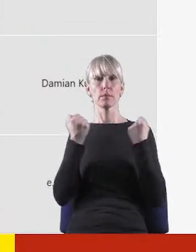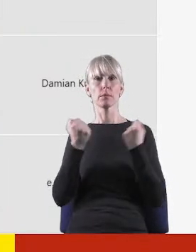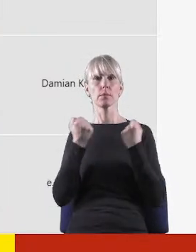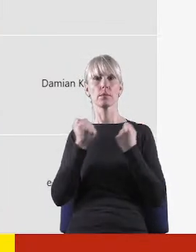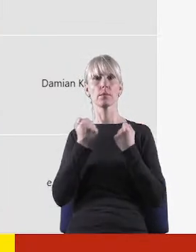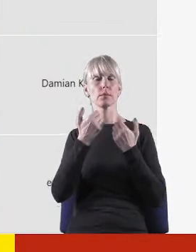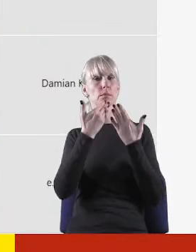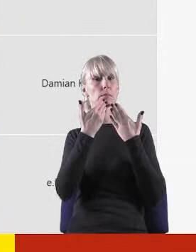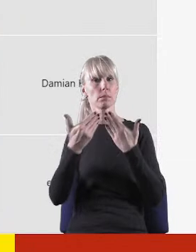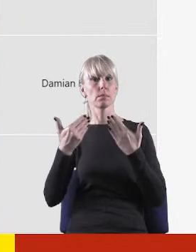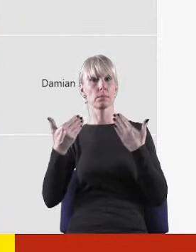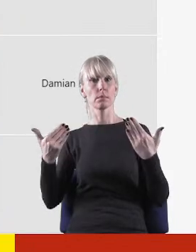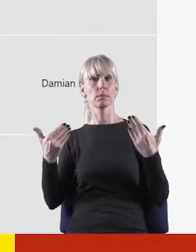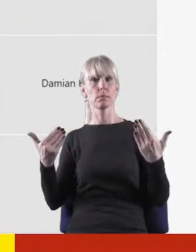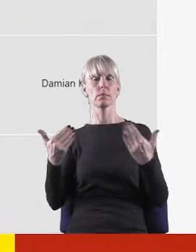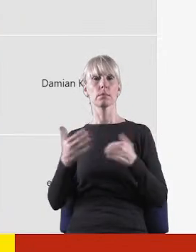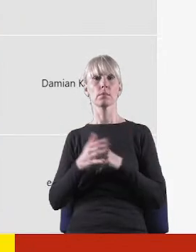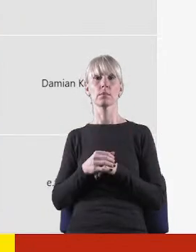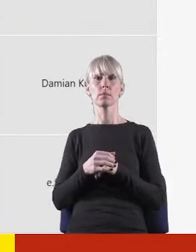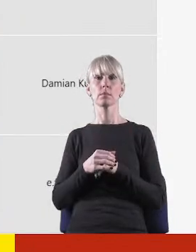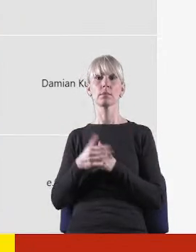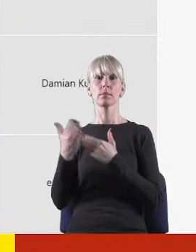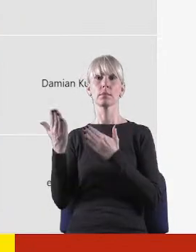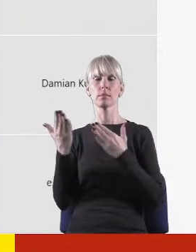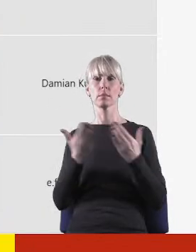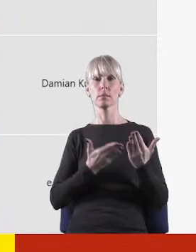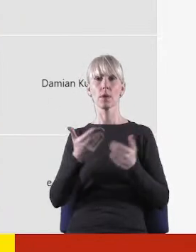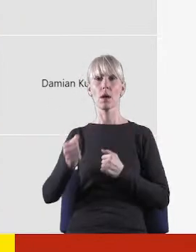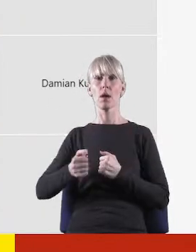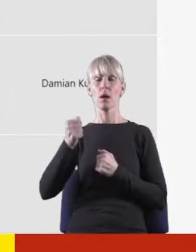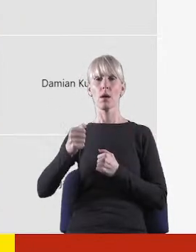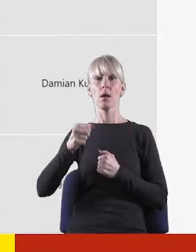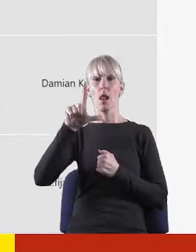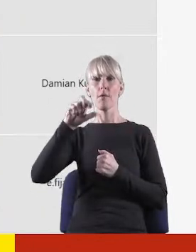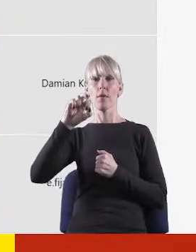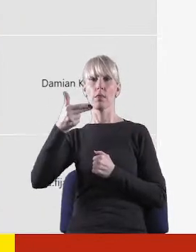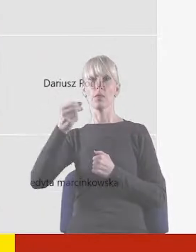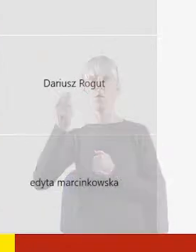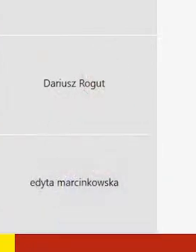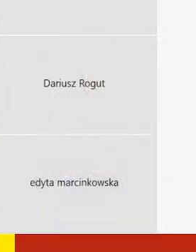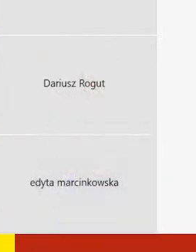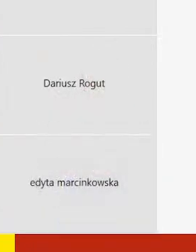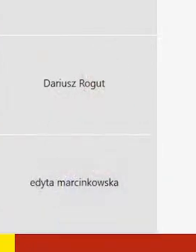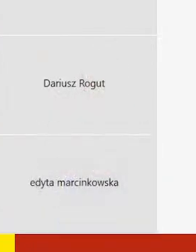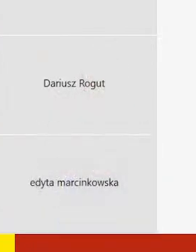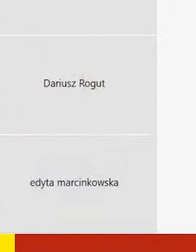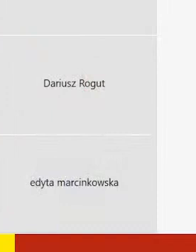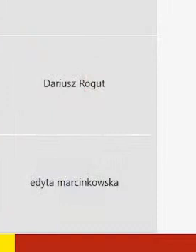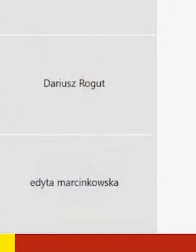Dziękuję bardzo. Dziękuję bardzo. Proszę bardzo, pani radna Iwona Lewandowska.